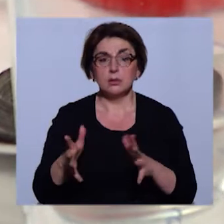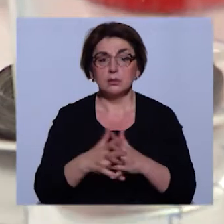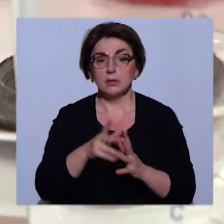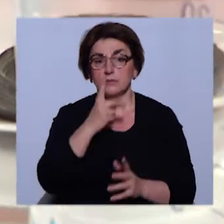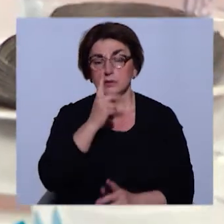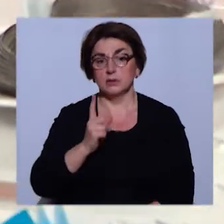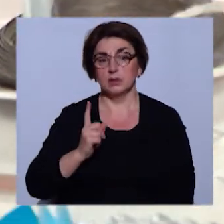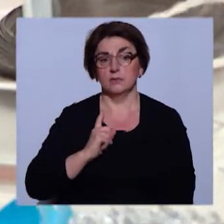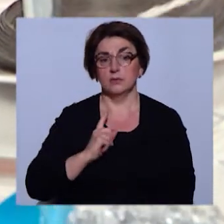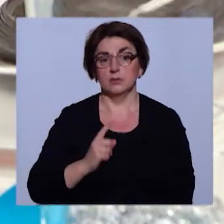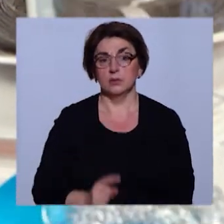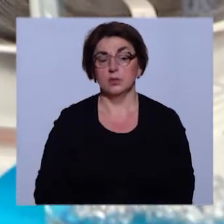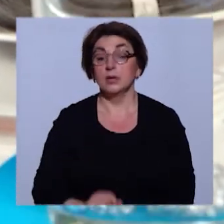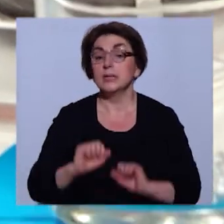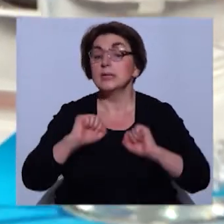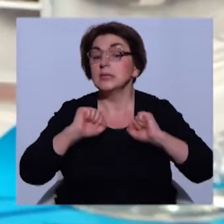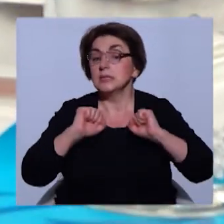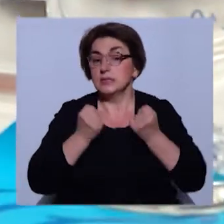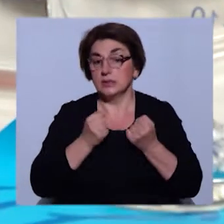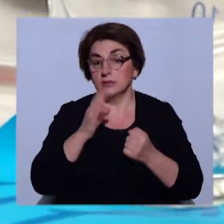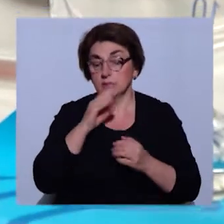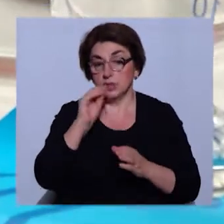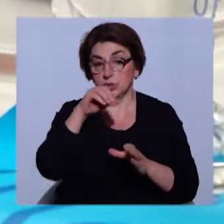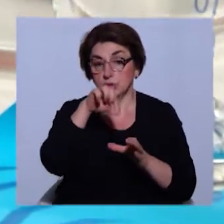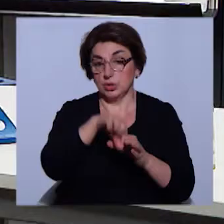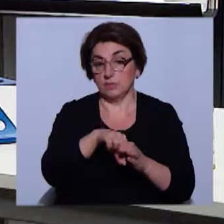იქნება. ცივ წყალში ვაგდებ მე ამ